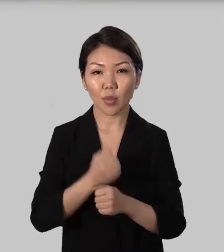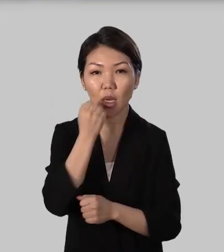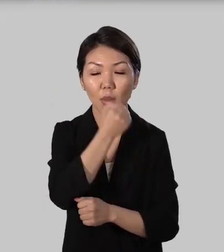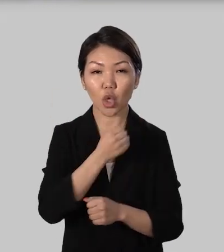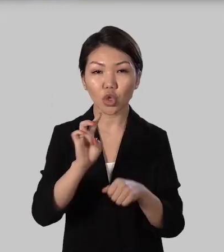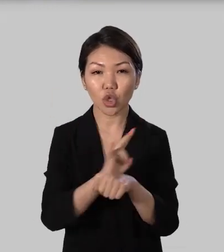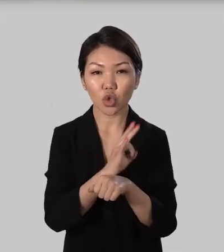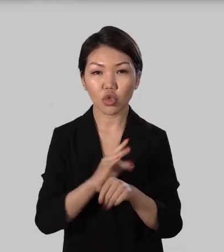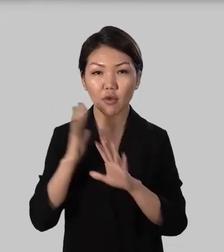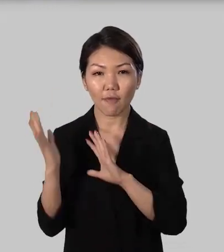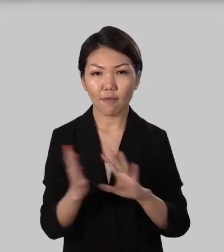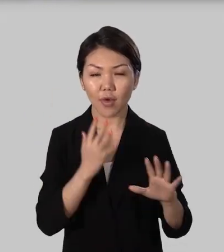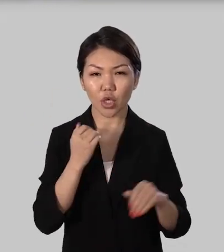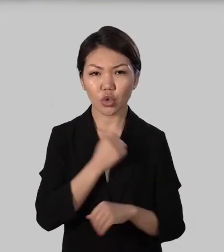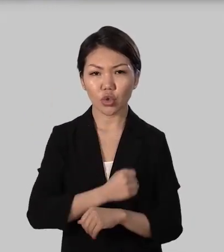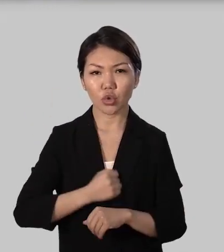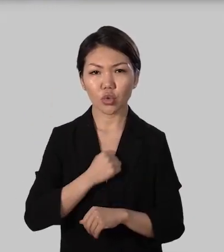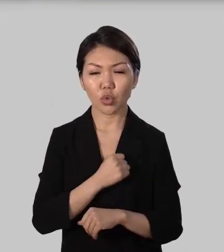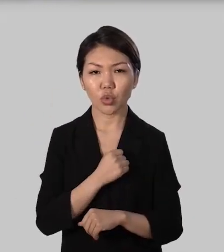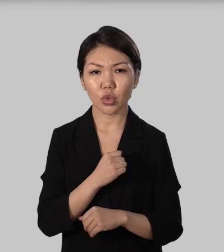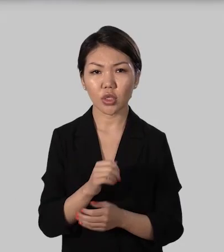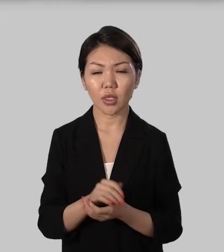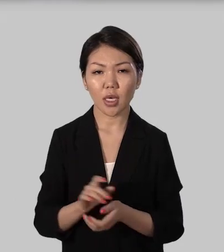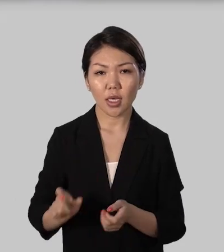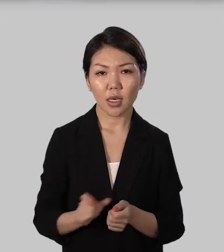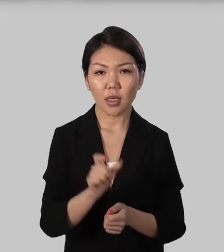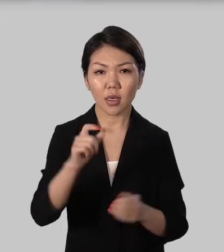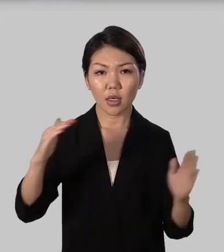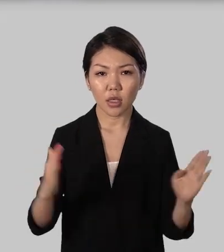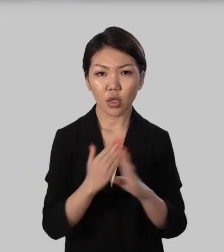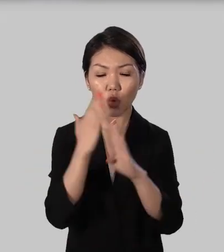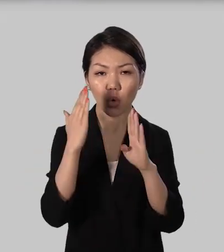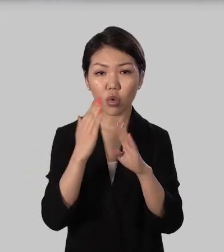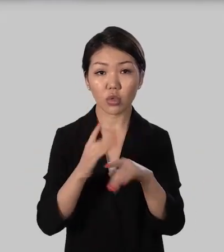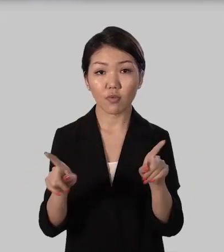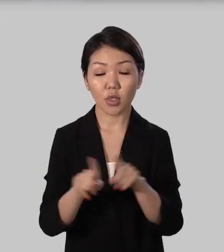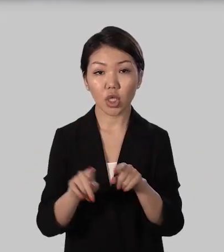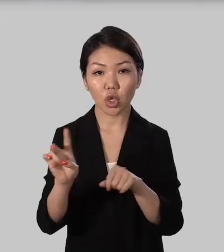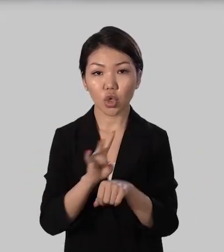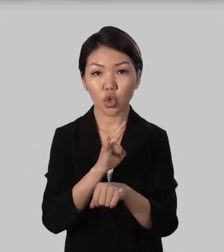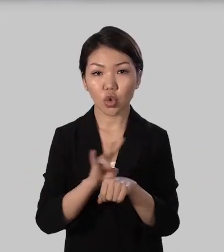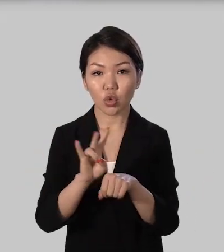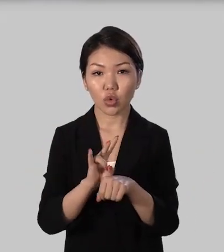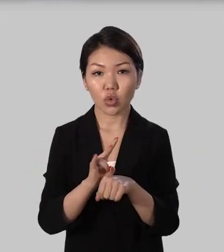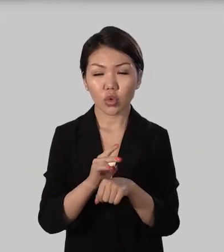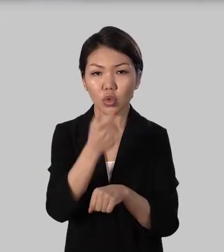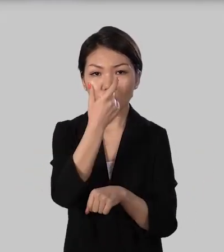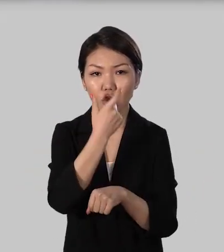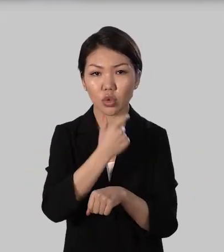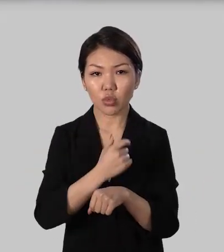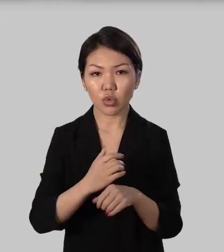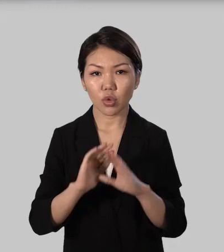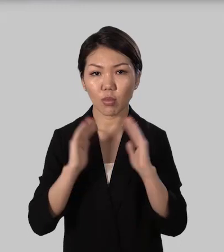хитер ходит злющий самой великие горы и те в такие ночи робеют жмутся